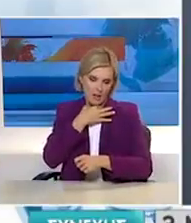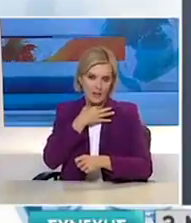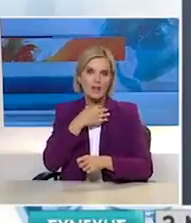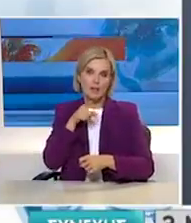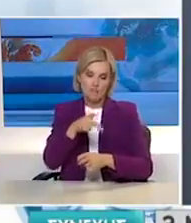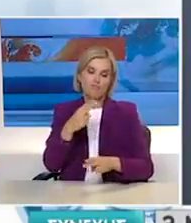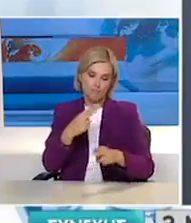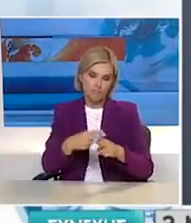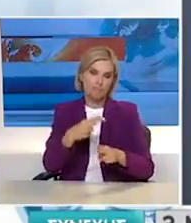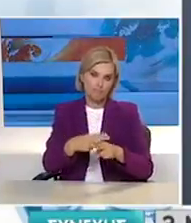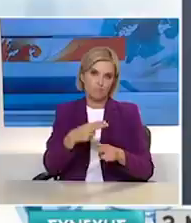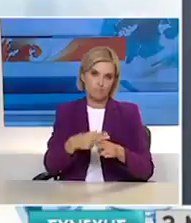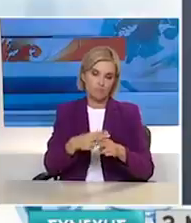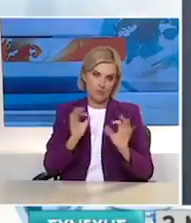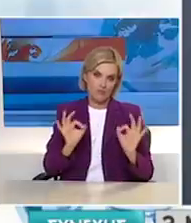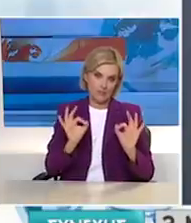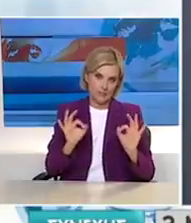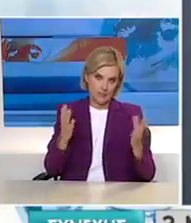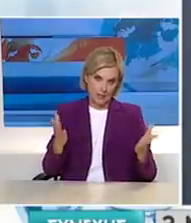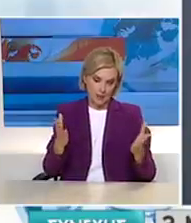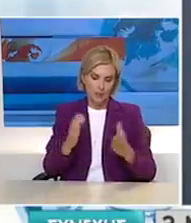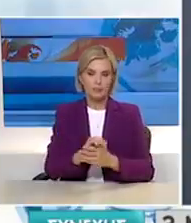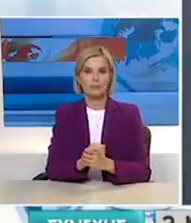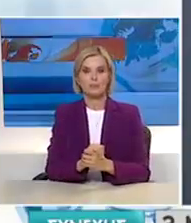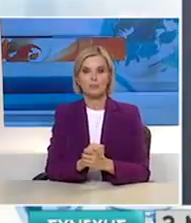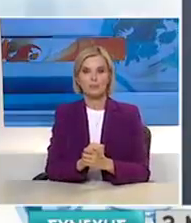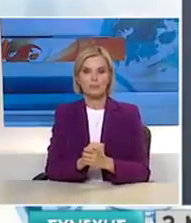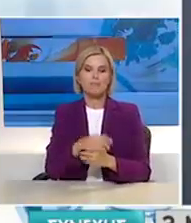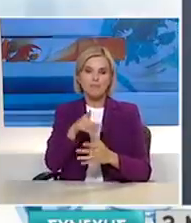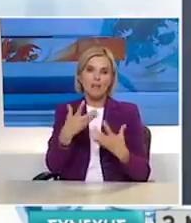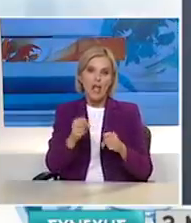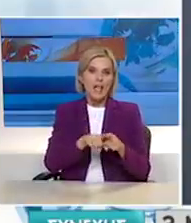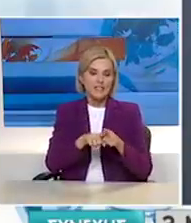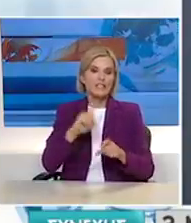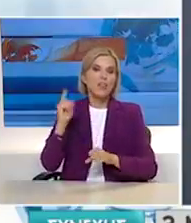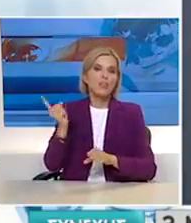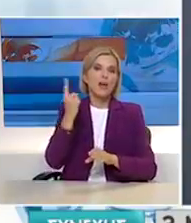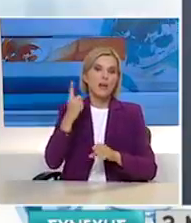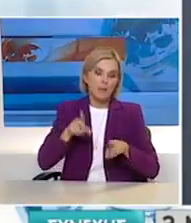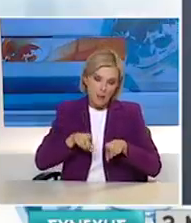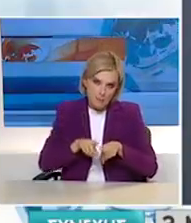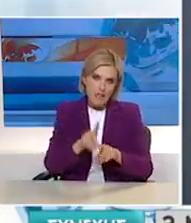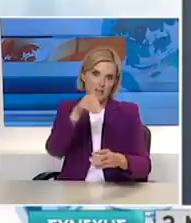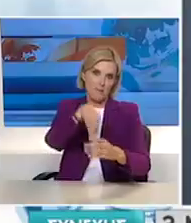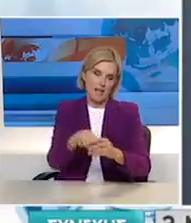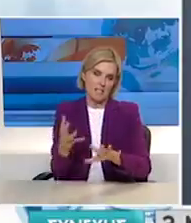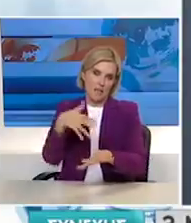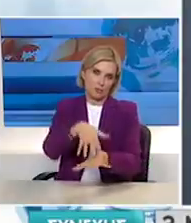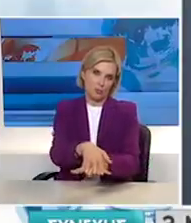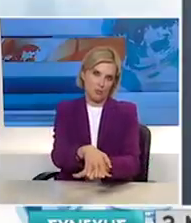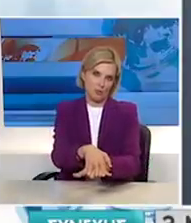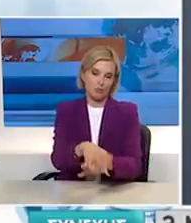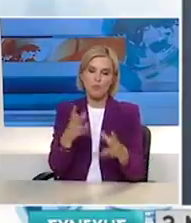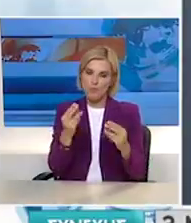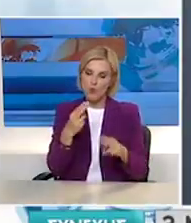σημασία και είναι μέρος και της θεραπευτικής τους αγωγής, όπως λέει η δημοσιογράφος. Είναι